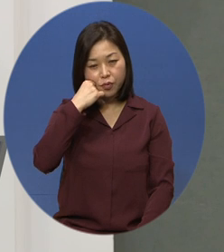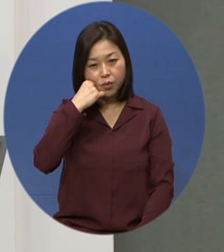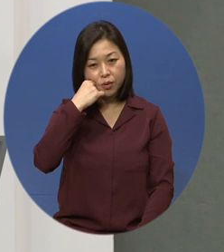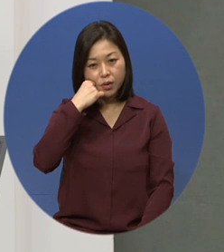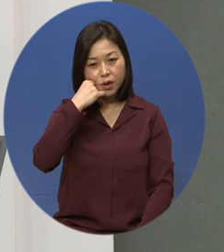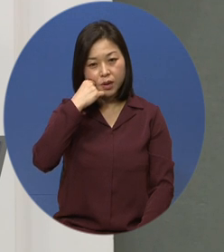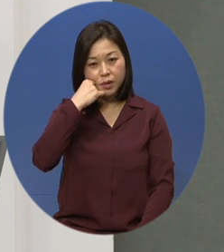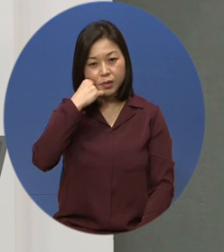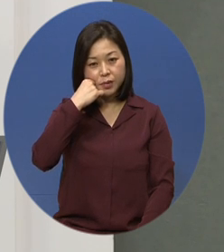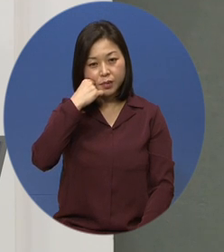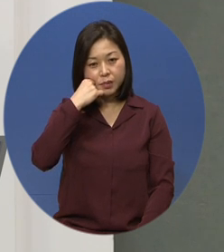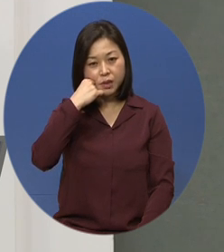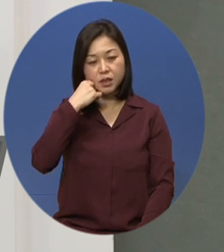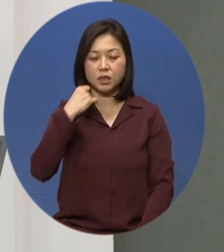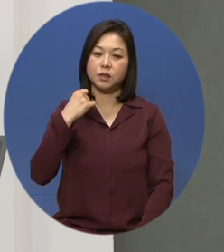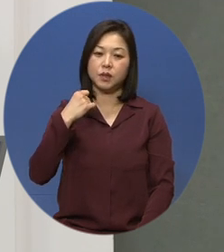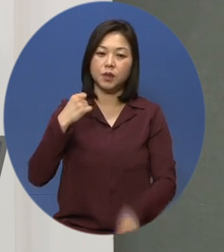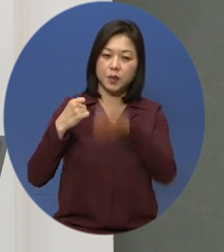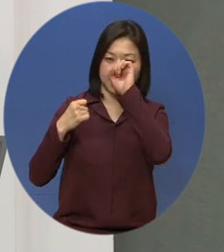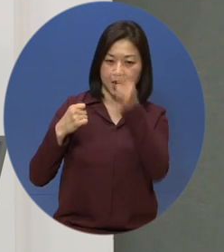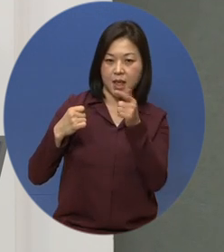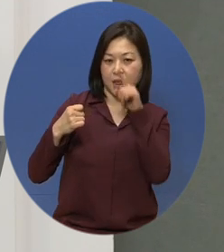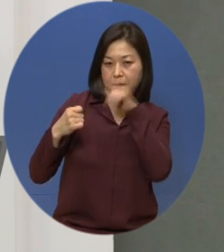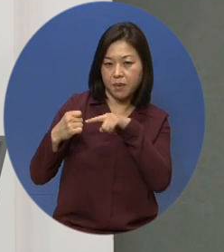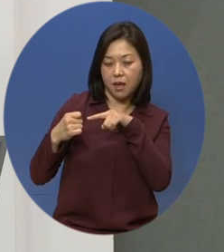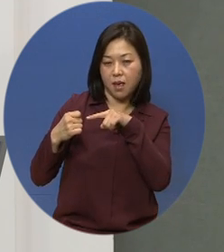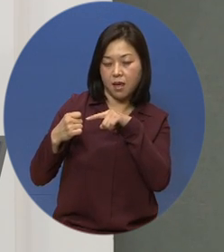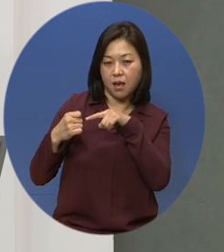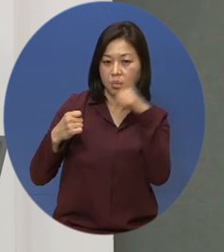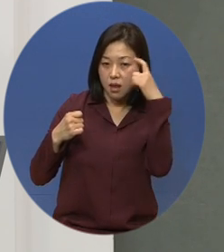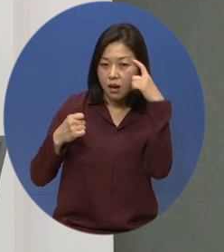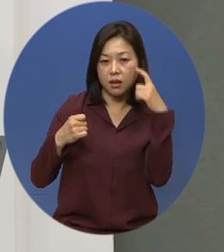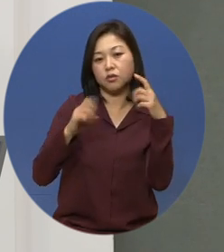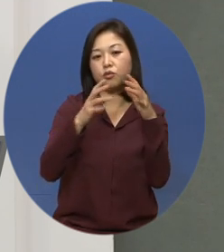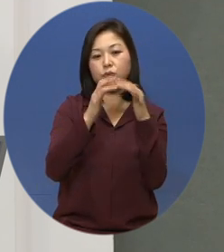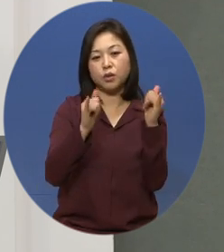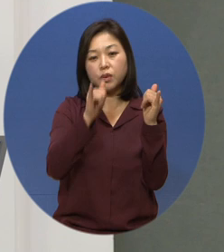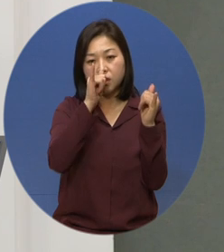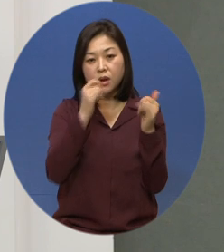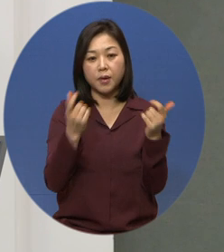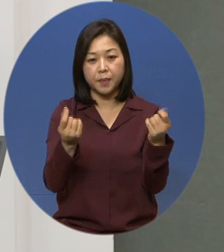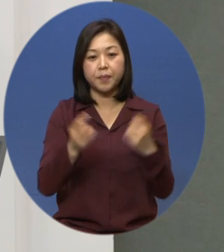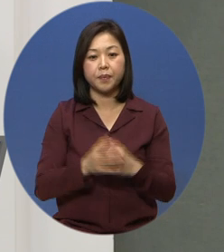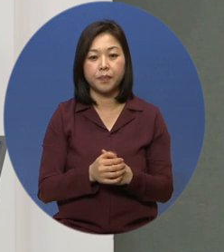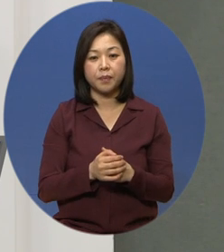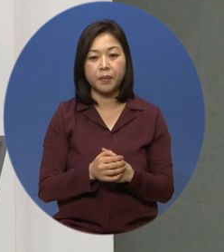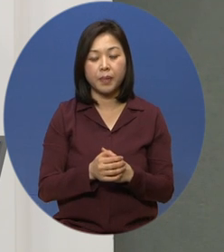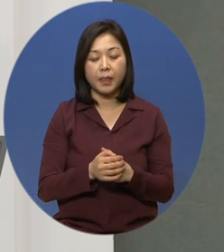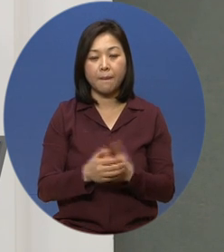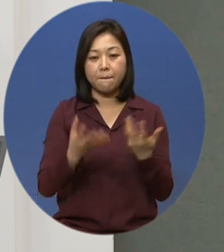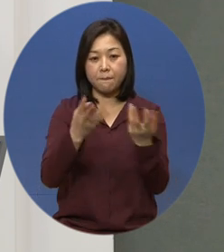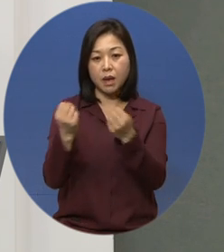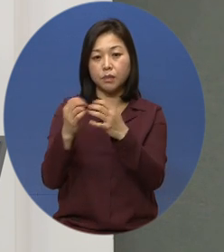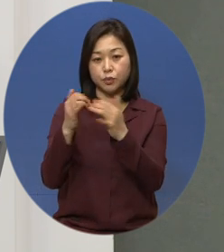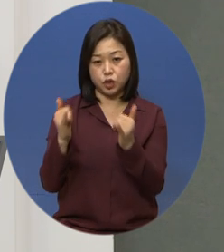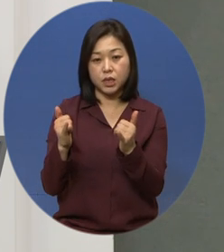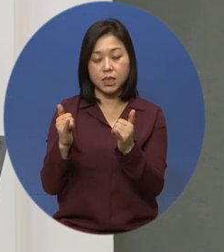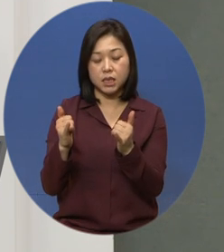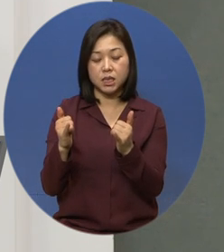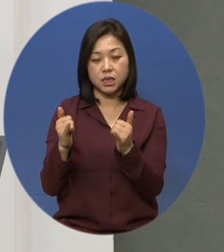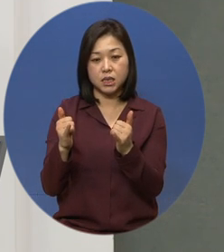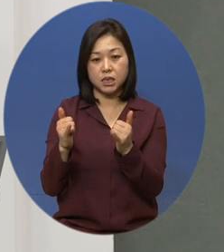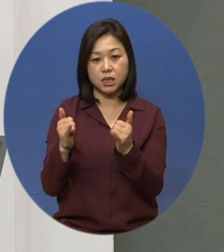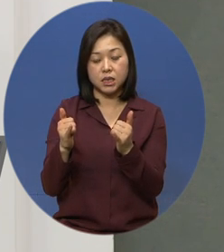에 좀 이상한 방향으로 생각하는 국민들도 없잖아 있어요 그것은 이제 수많은 시민들이 에